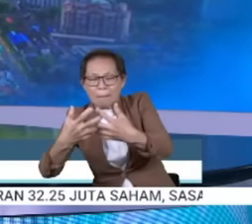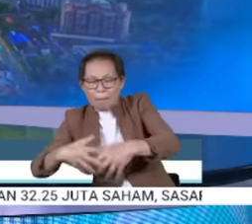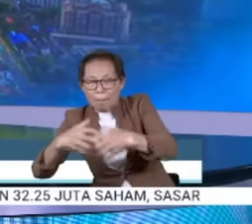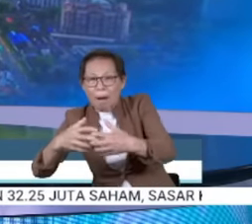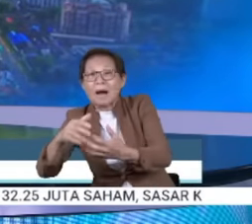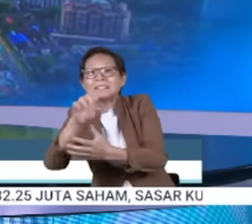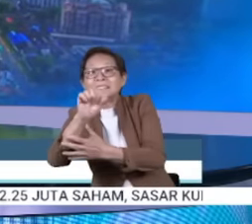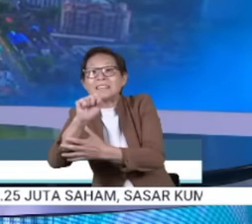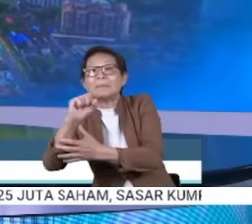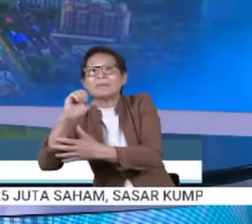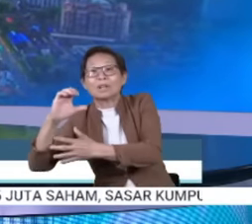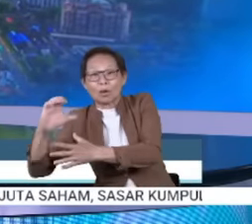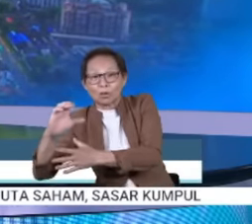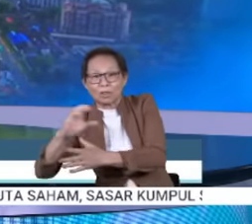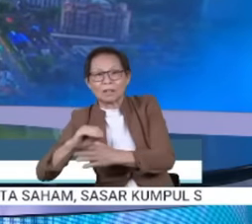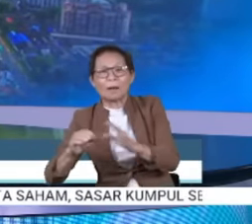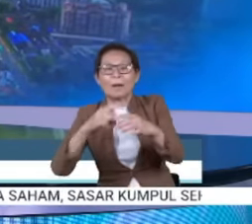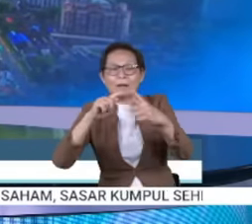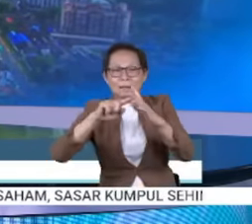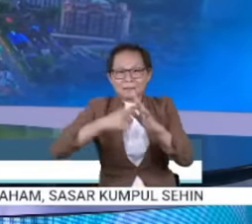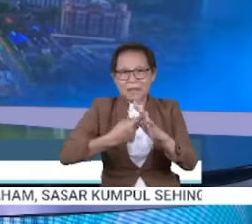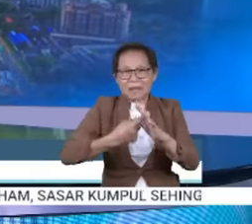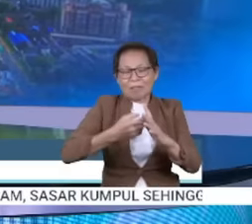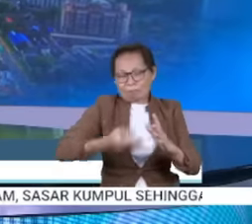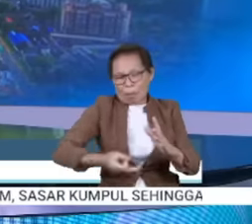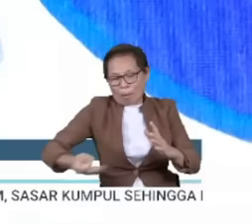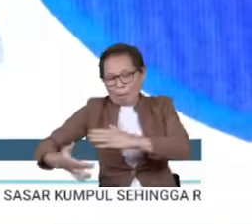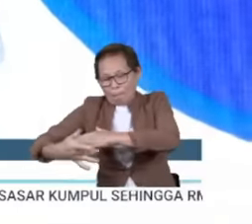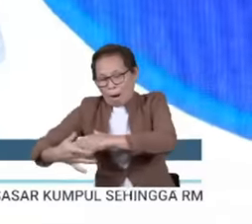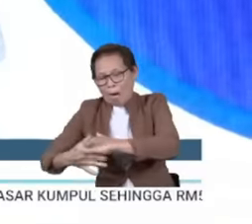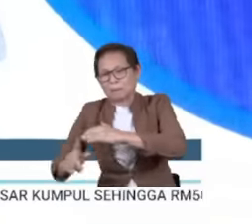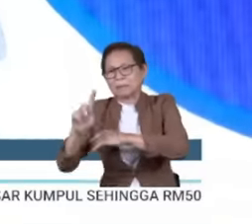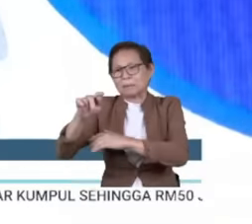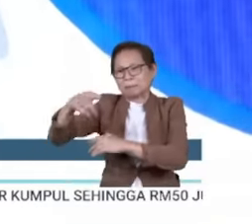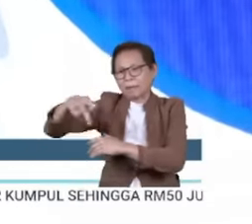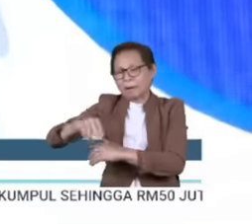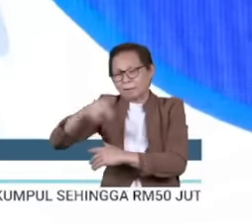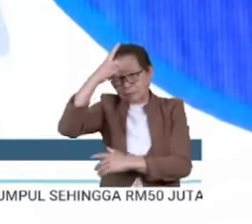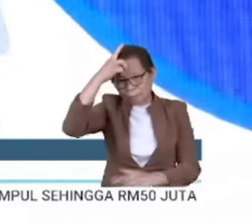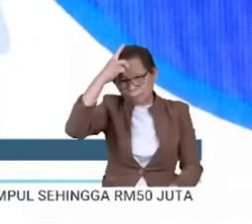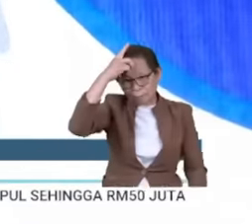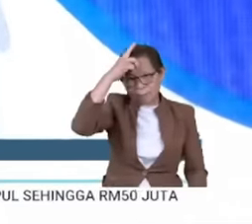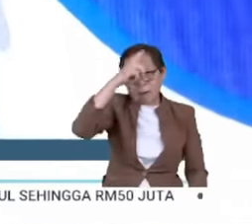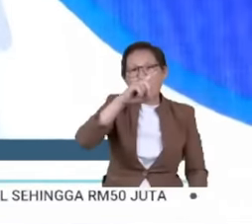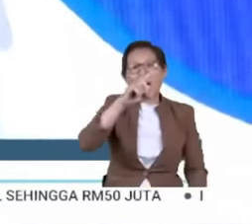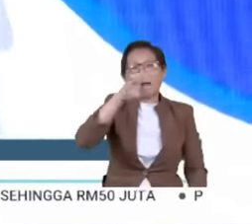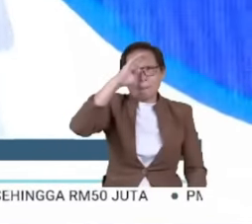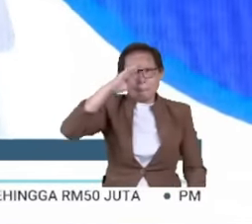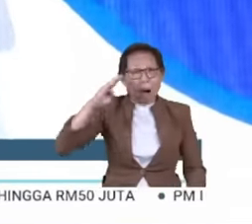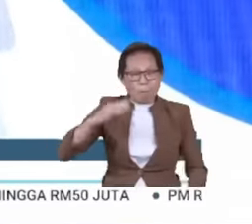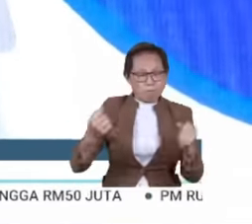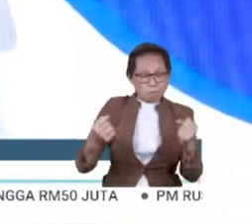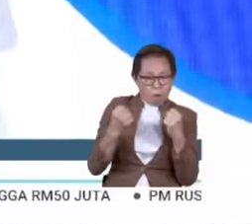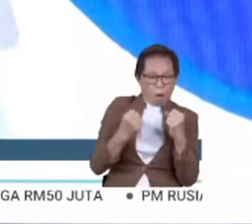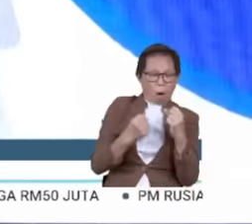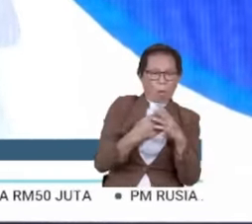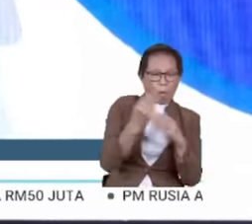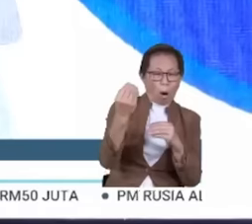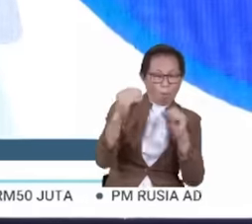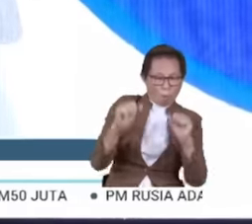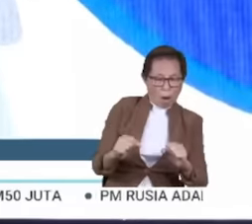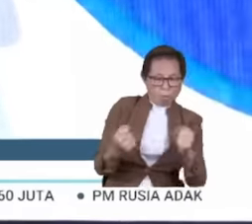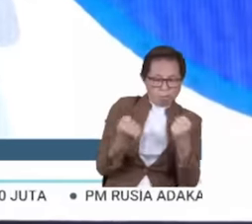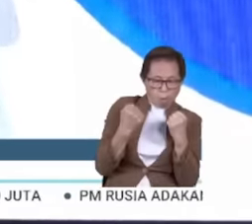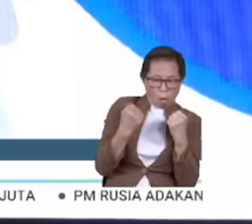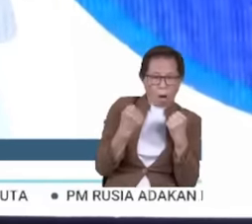semikonduktor dan pembangunan fasility teknologi menurut dimana Perdana Menteri pengukuhan pengeluaran boleh